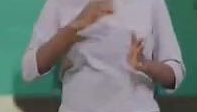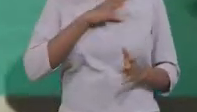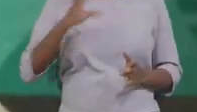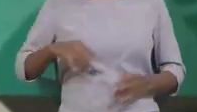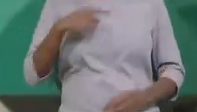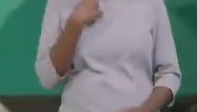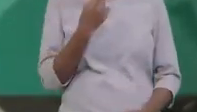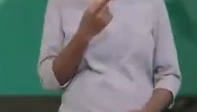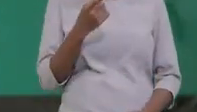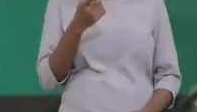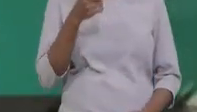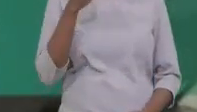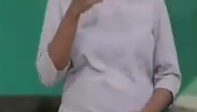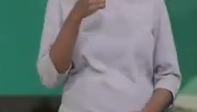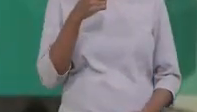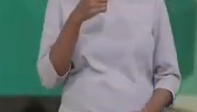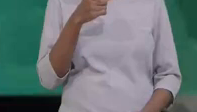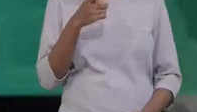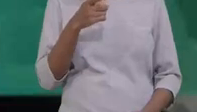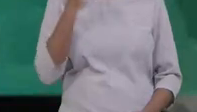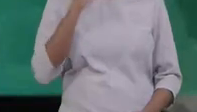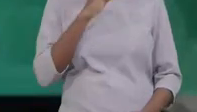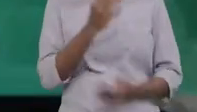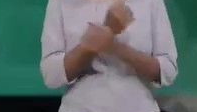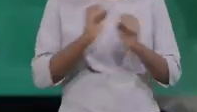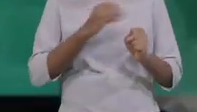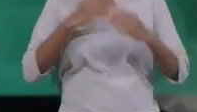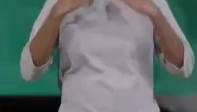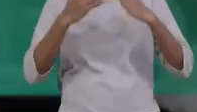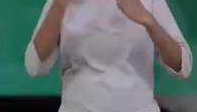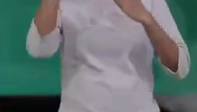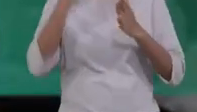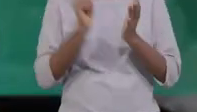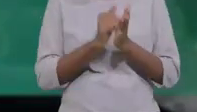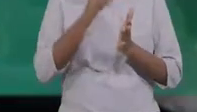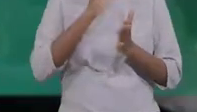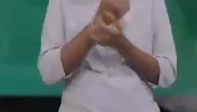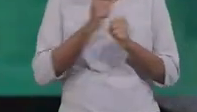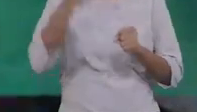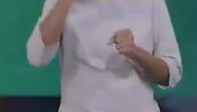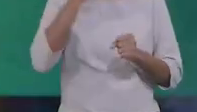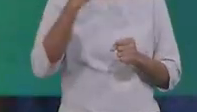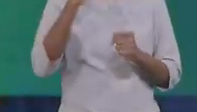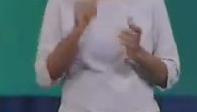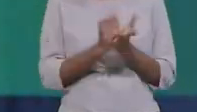Nous ne pourrons pas nous repentir, mais Christ a dit, vous serez sauvés. Et Dieu merci, tu es sauvé. Et c'est lui qui est